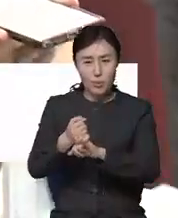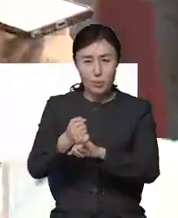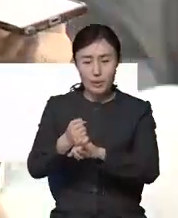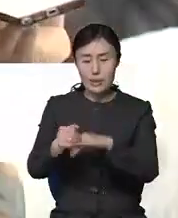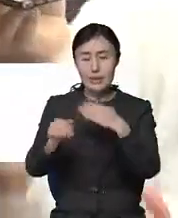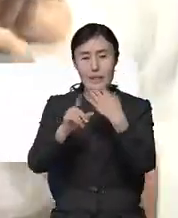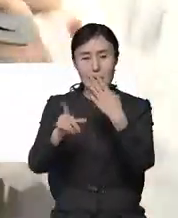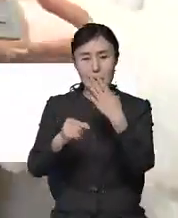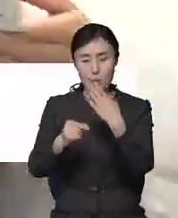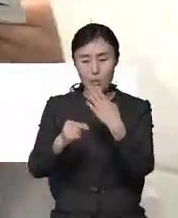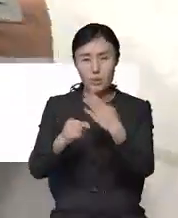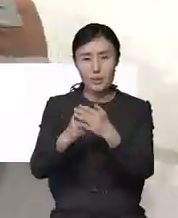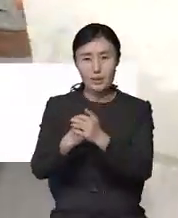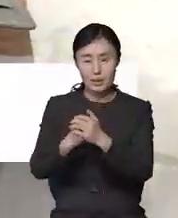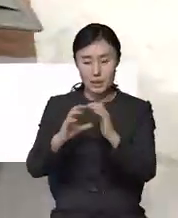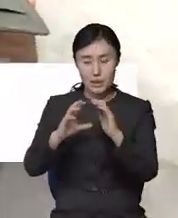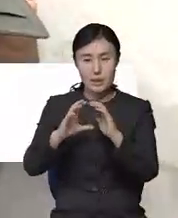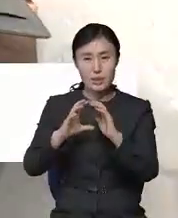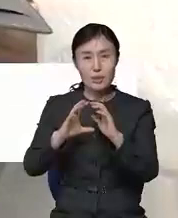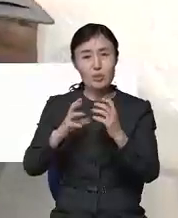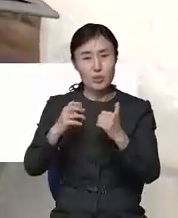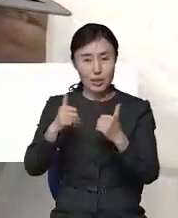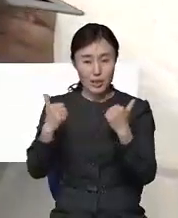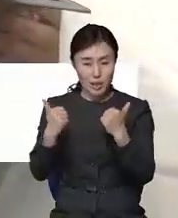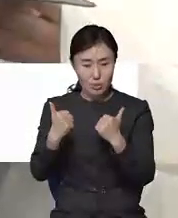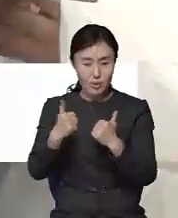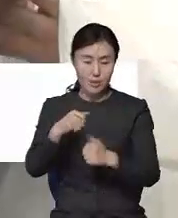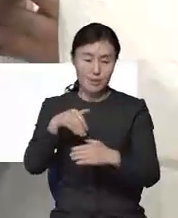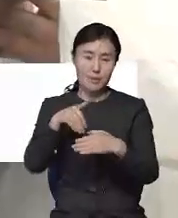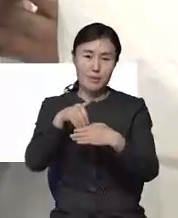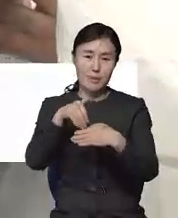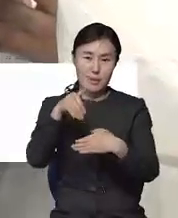총선에 함께 국민 투표에 붙일 것을